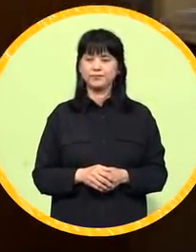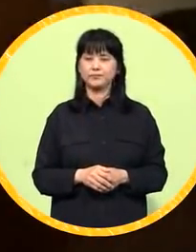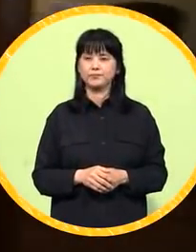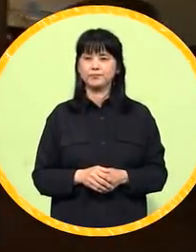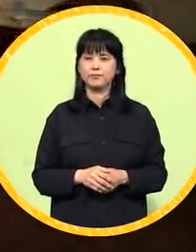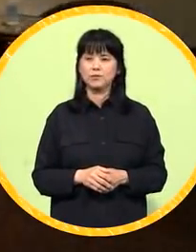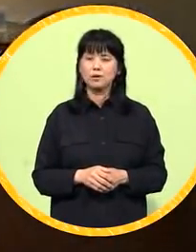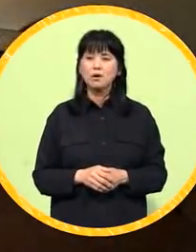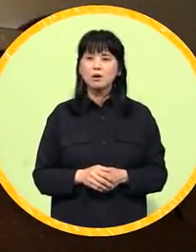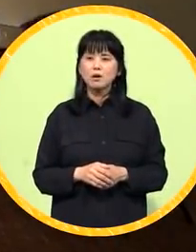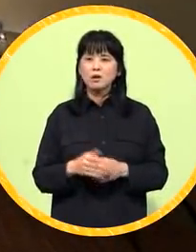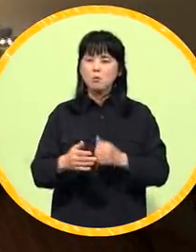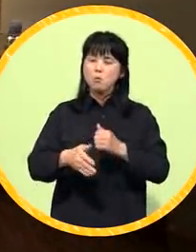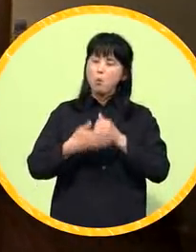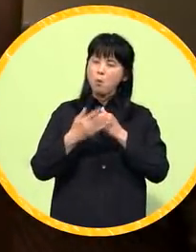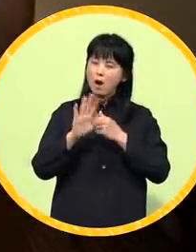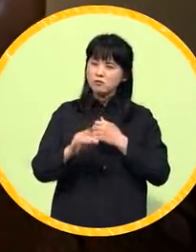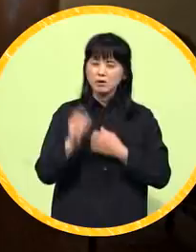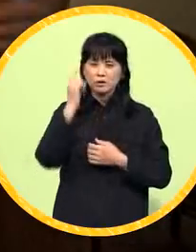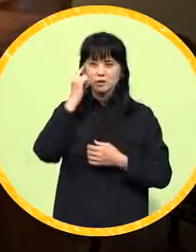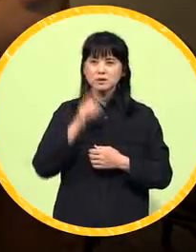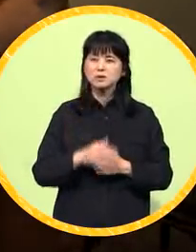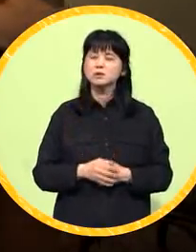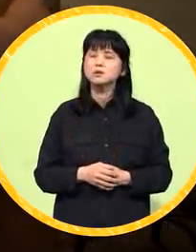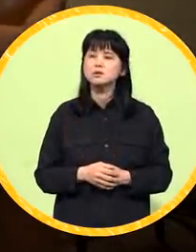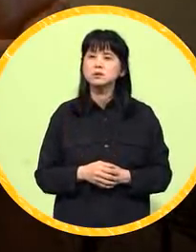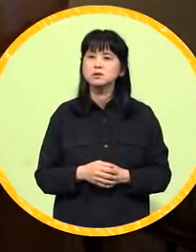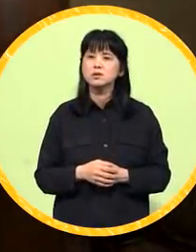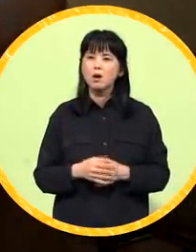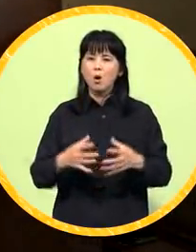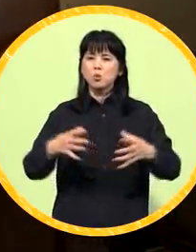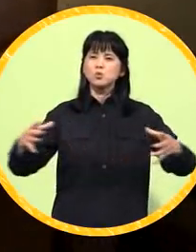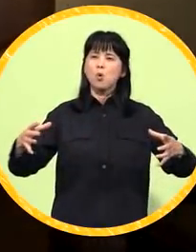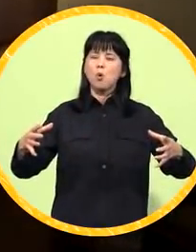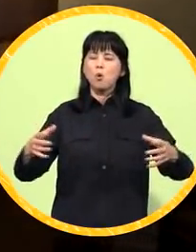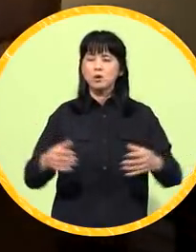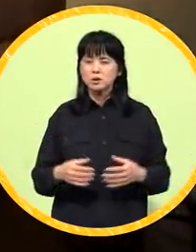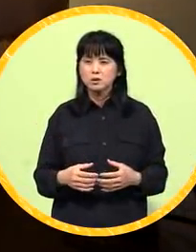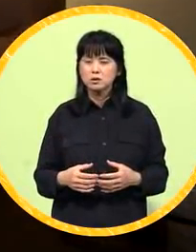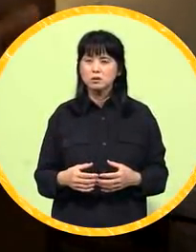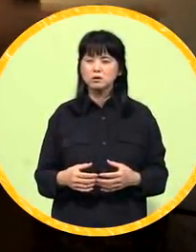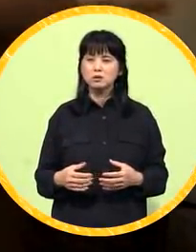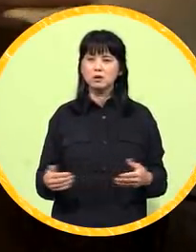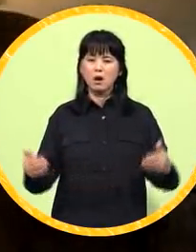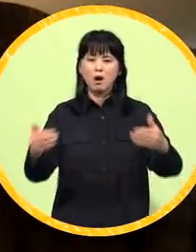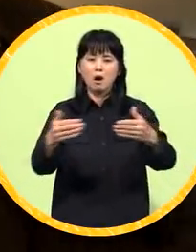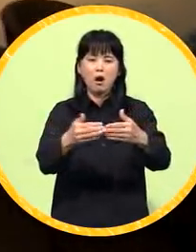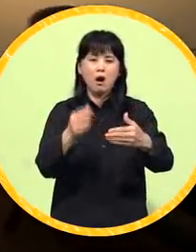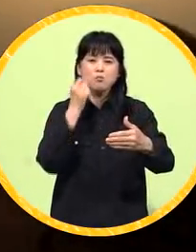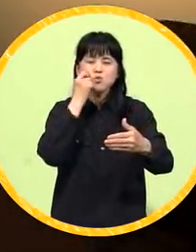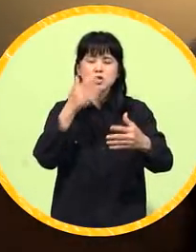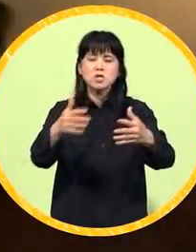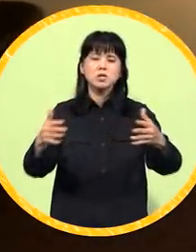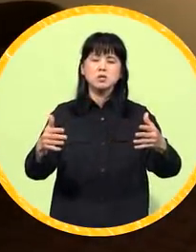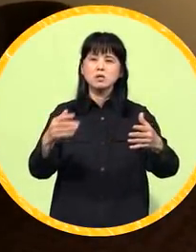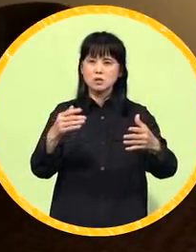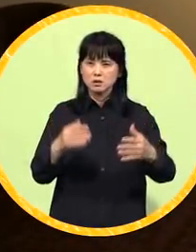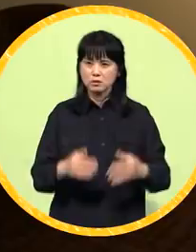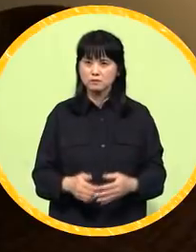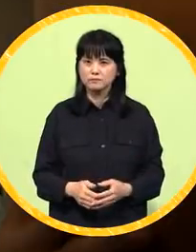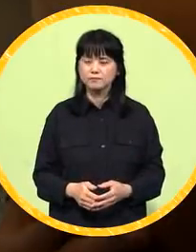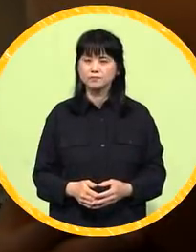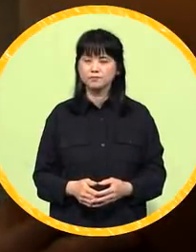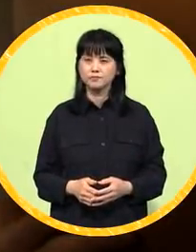なんかご利益がありそうだわあああん遠いもうじゃあきっとこれが1周との可愛いです